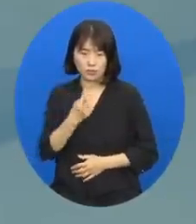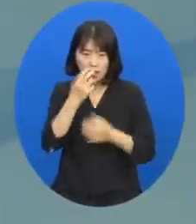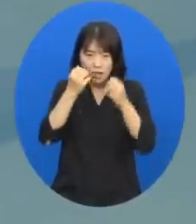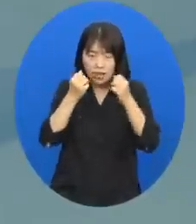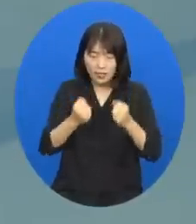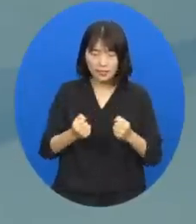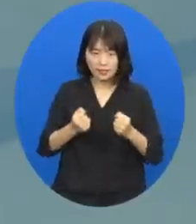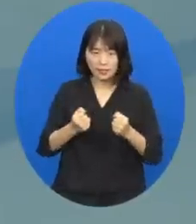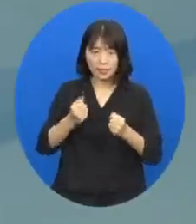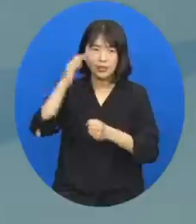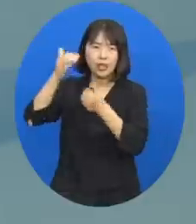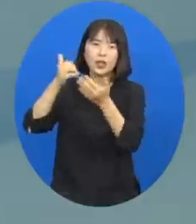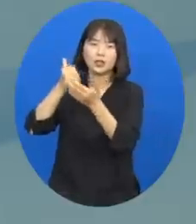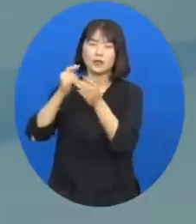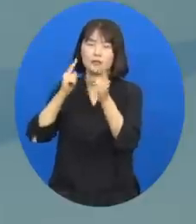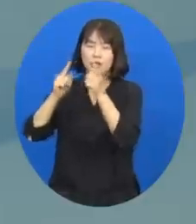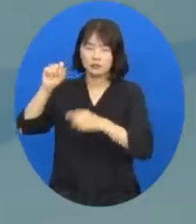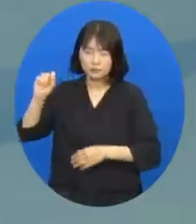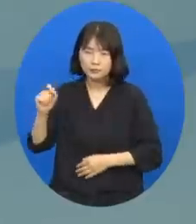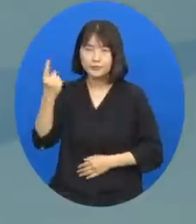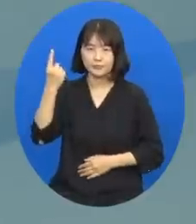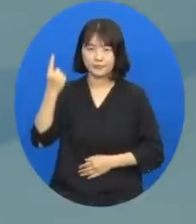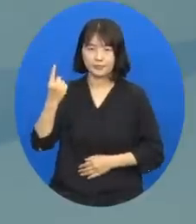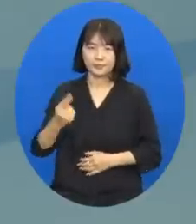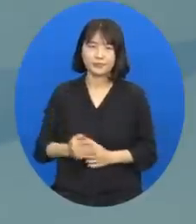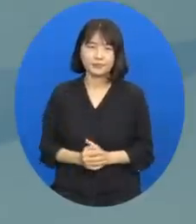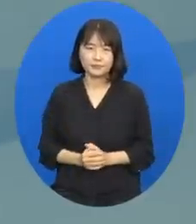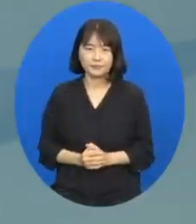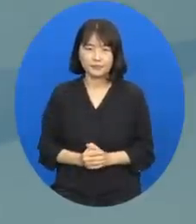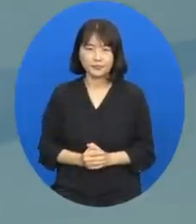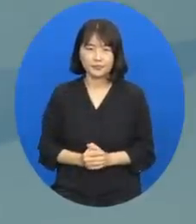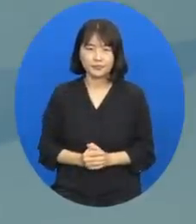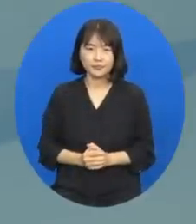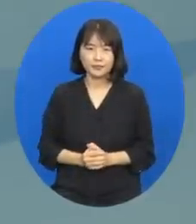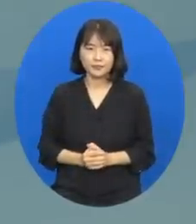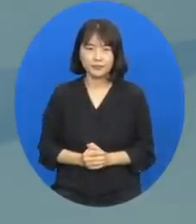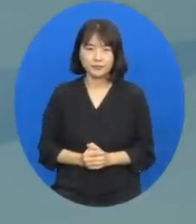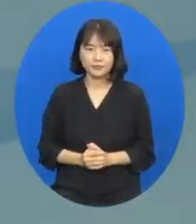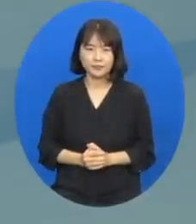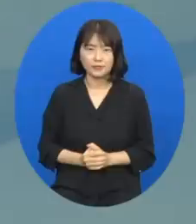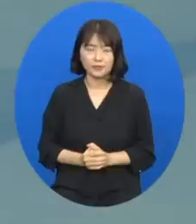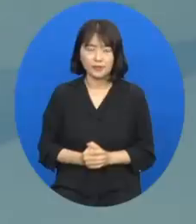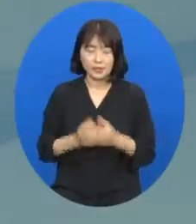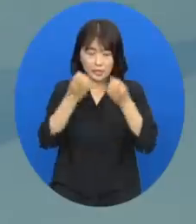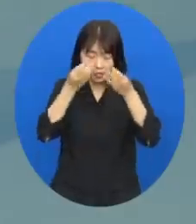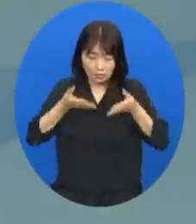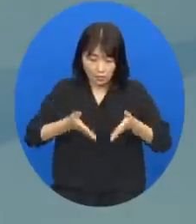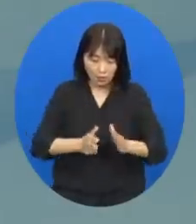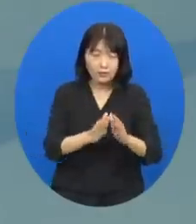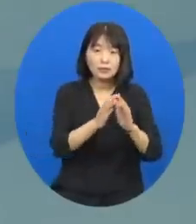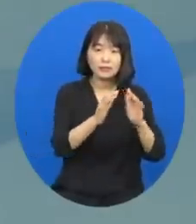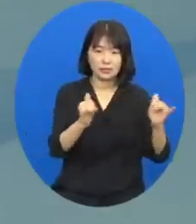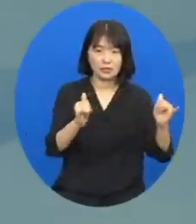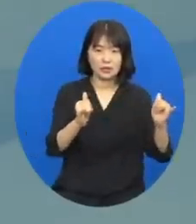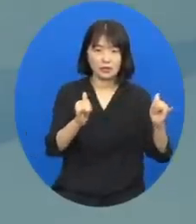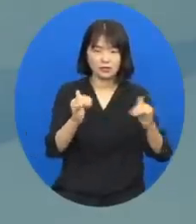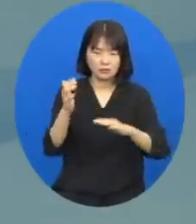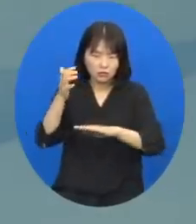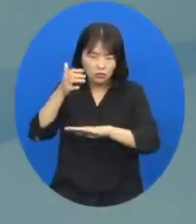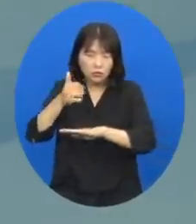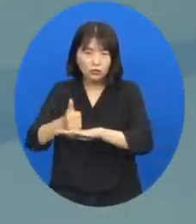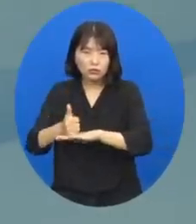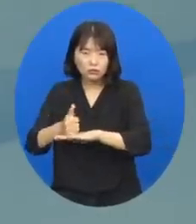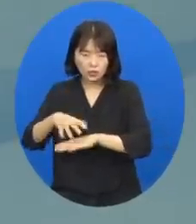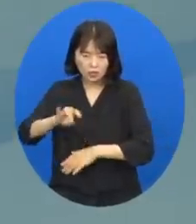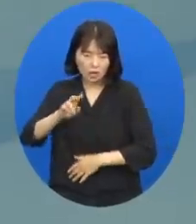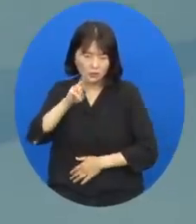항상 있는 하나님의 말씀으로 되었다는 것입니다 그래서 진정 거듭난 사람은 결국에는 처음에는 시기심이